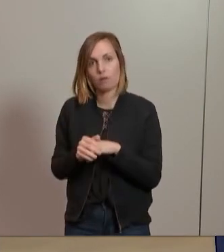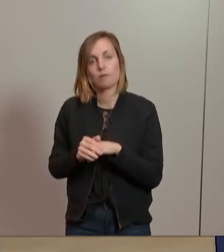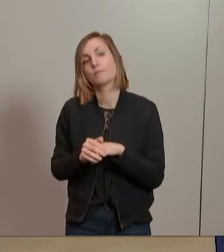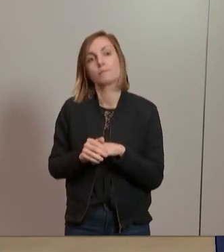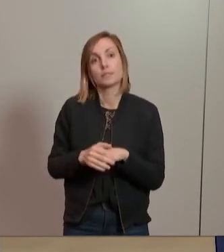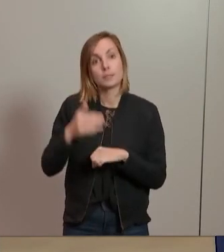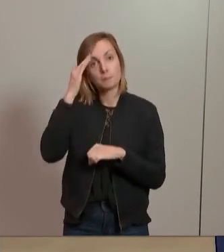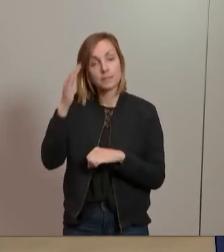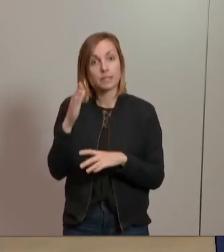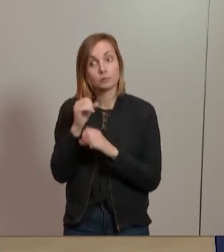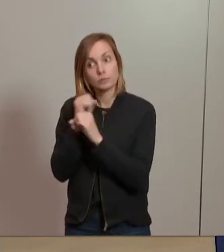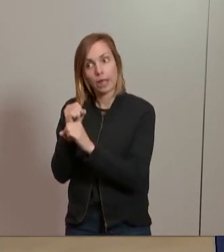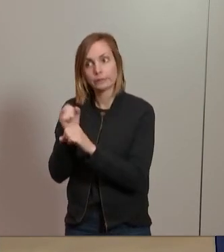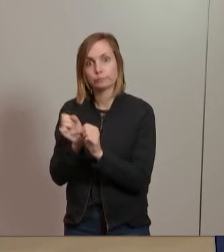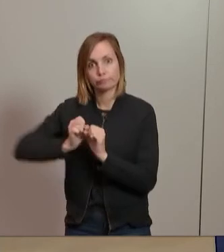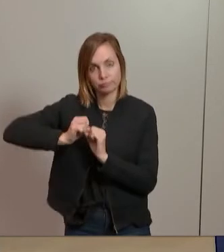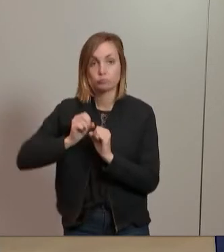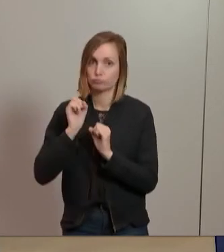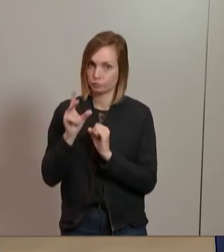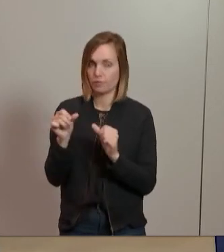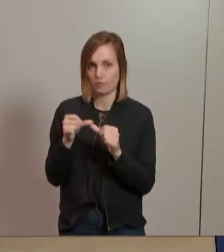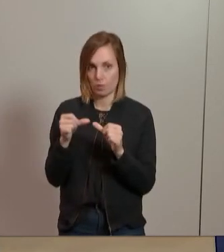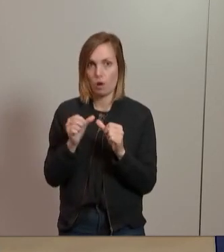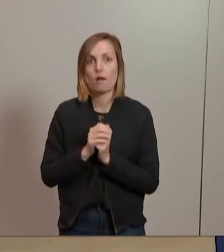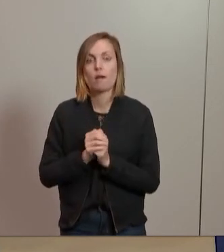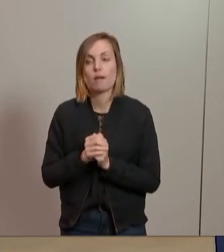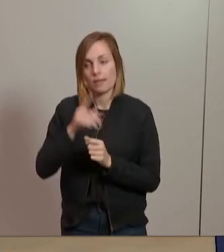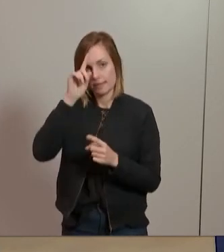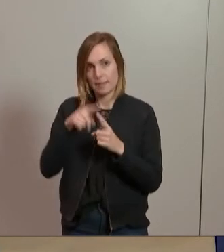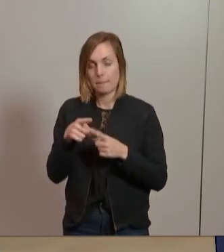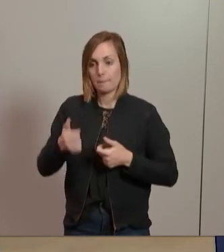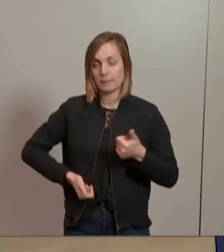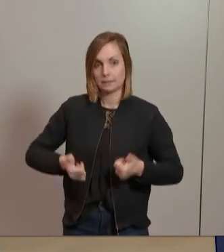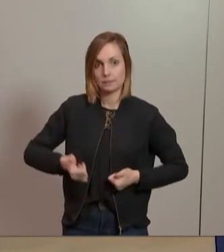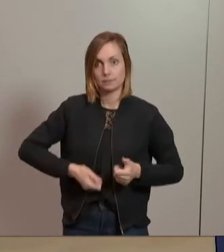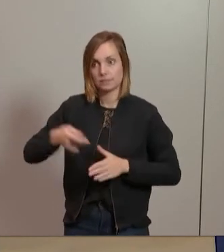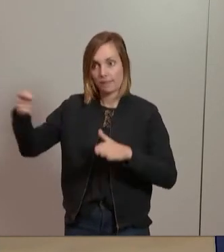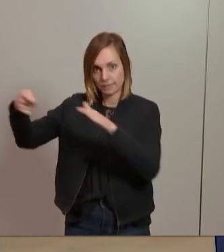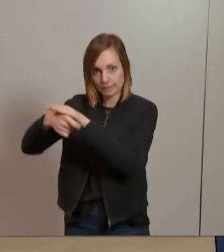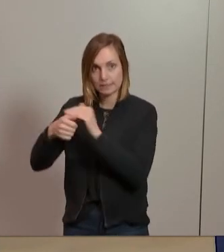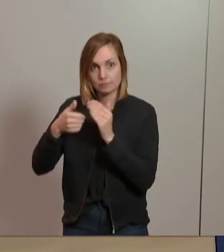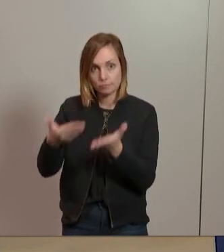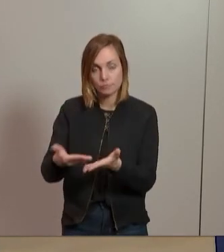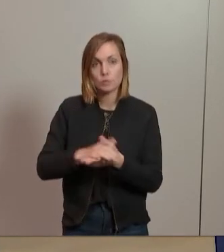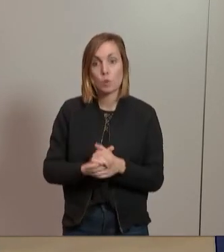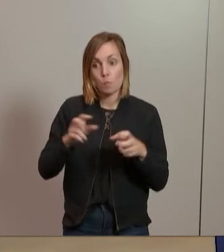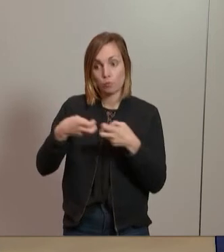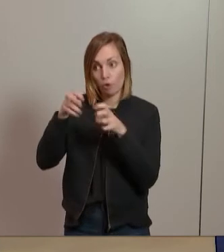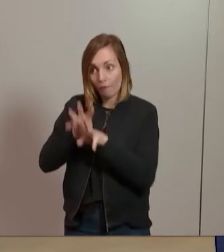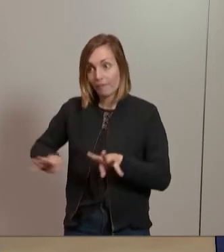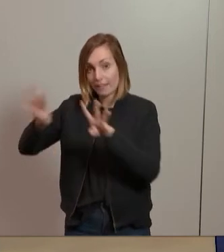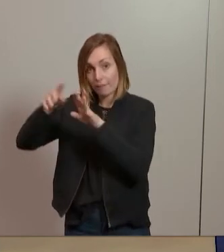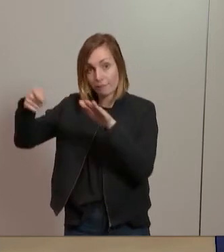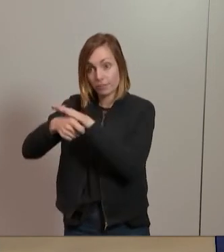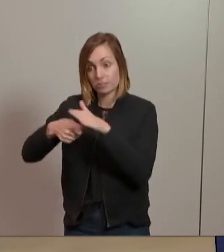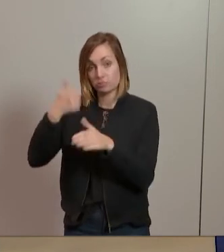des obligations, le versement de la prestation de service et sa temporalité. Le montant versé par la CAF évolue